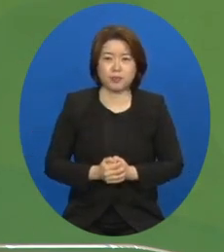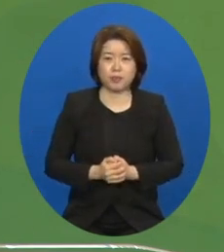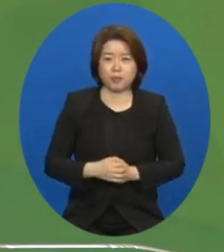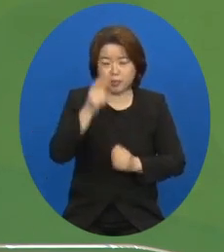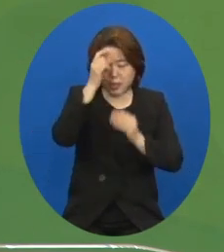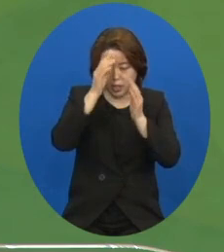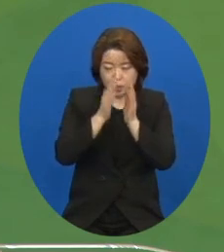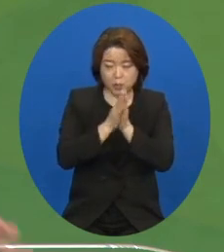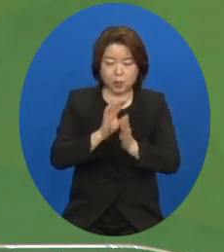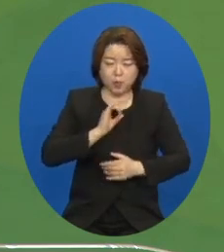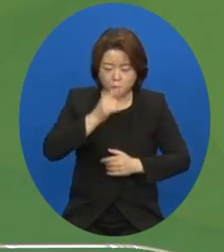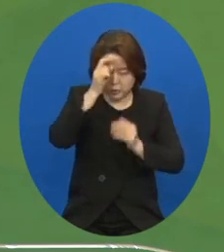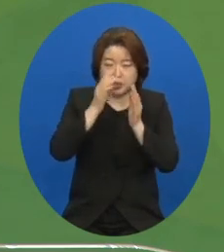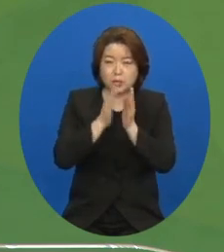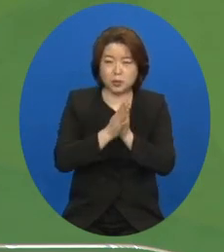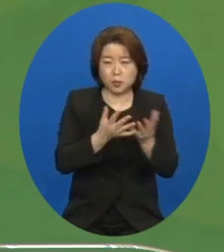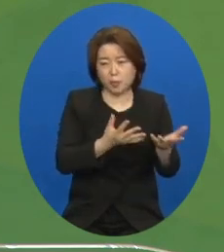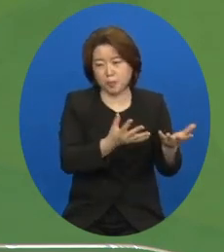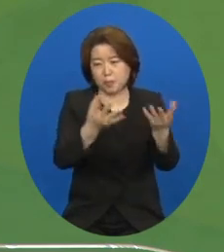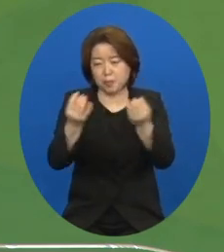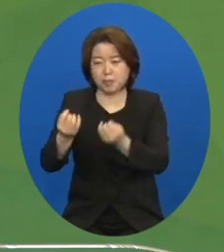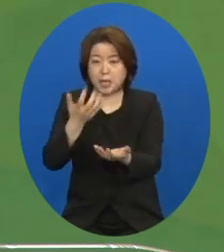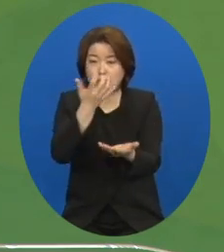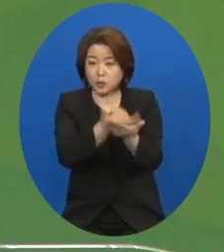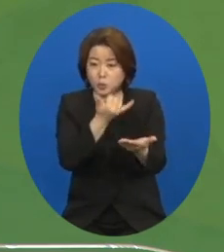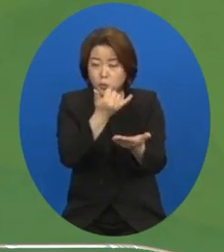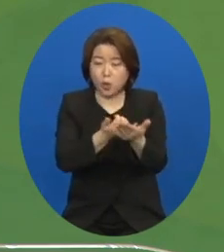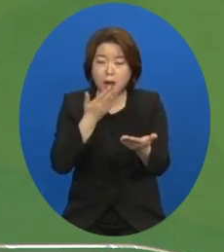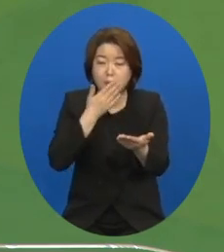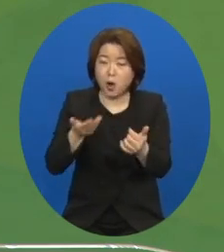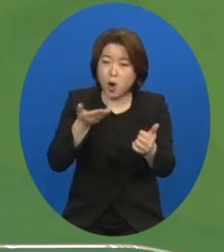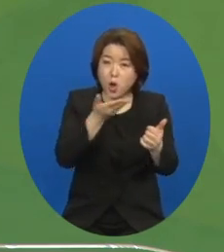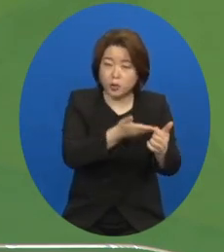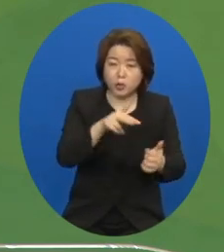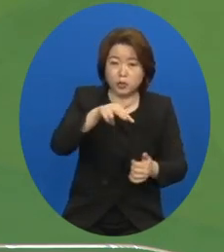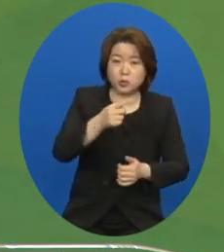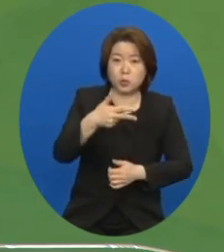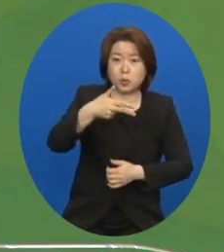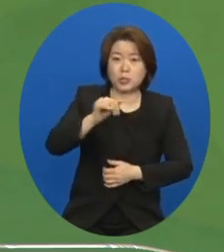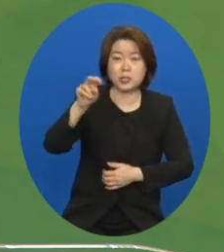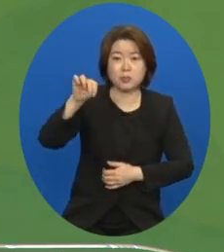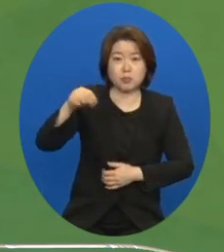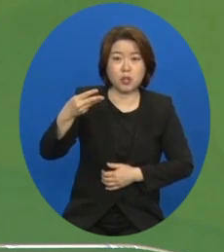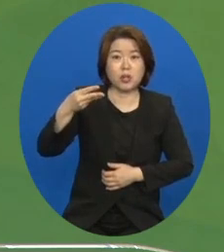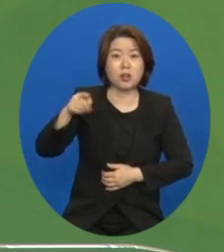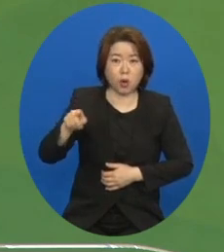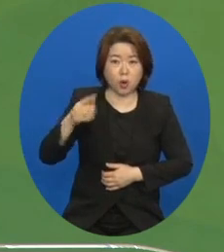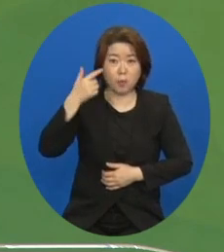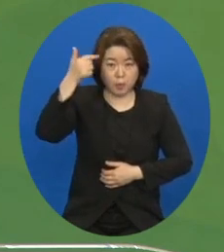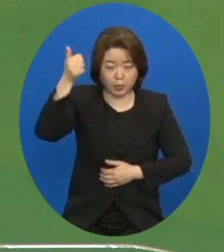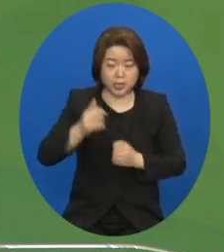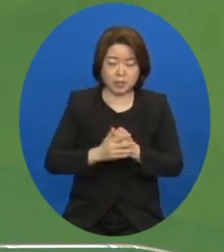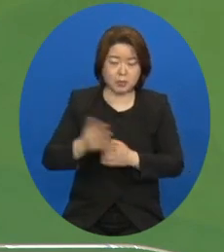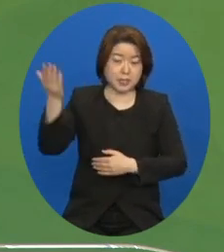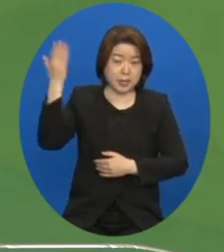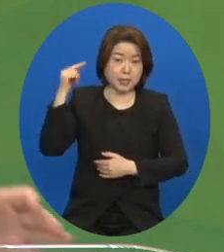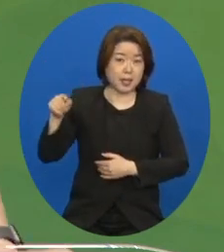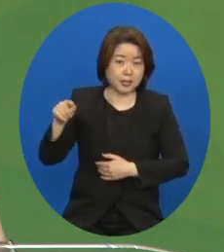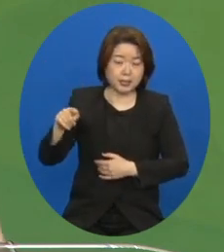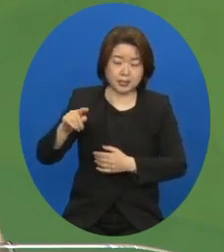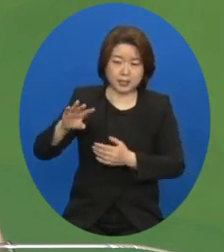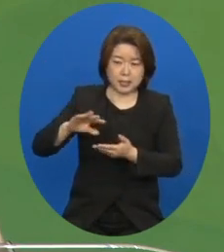기도로, 오직 기도로 수많은 고아를 먹이고 살렸던 조지 밀러 목사님께서 그 당대의 그리스도인들에게